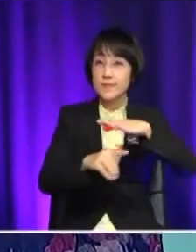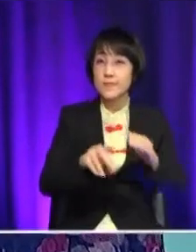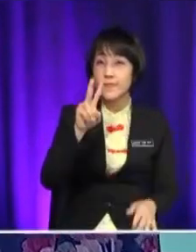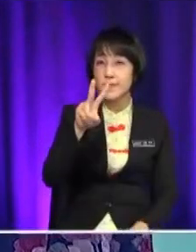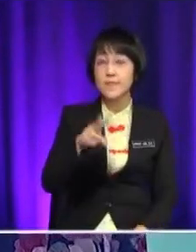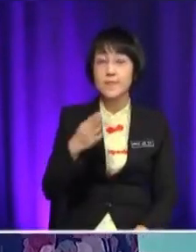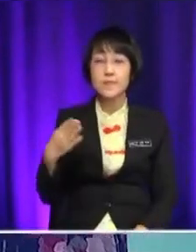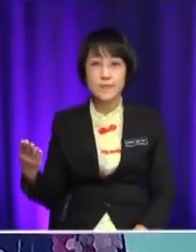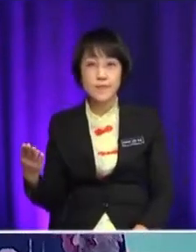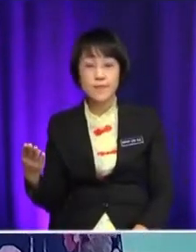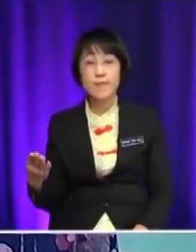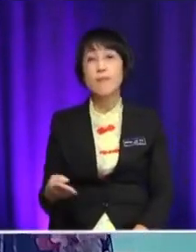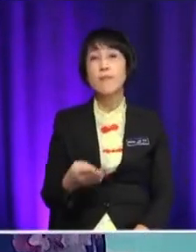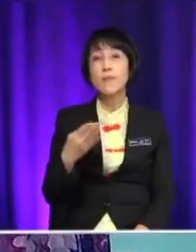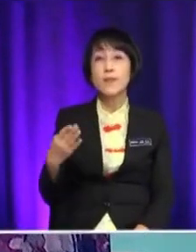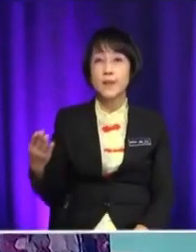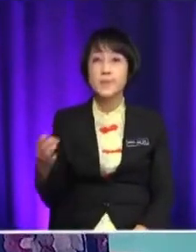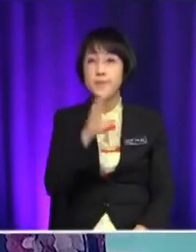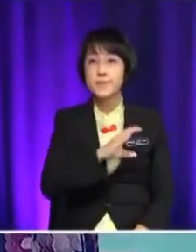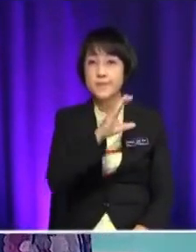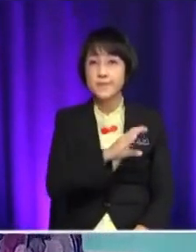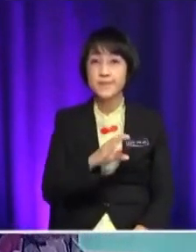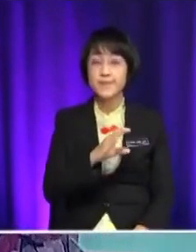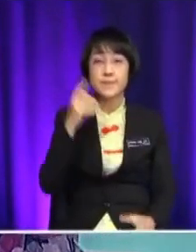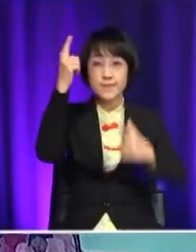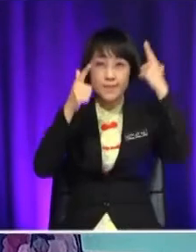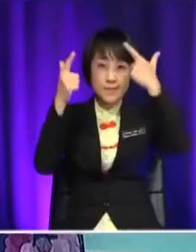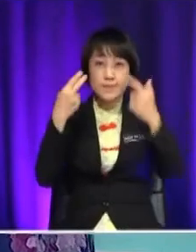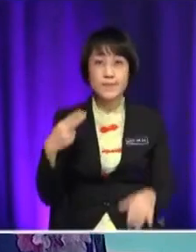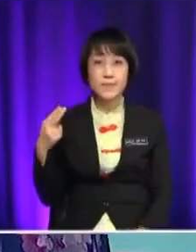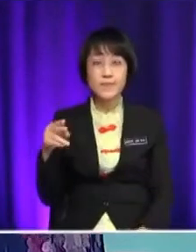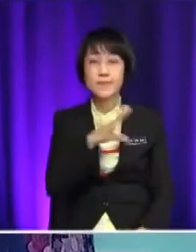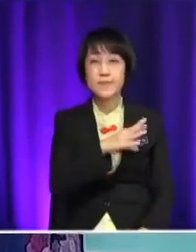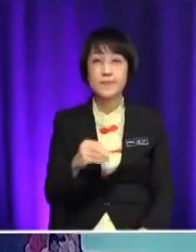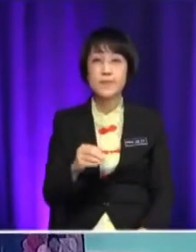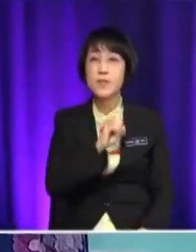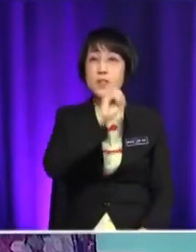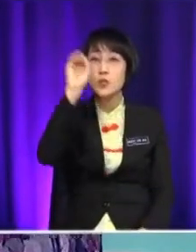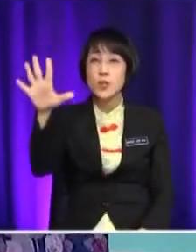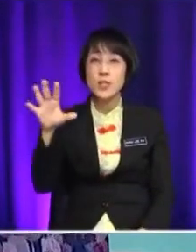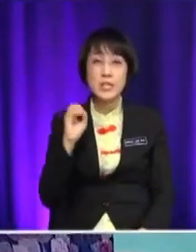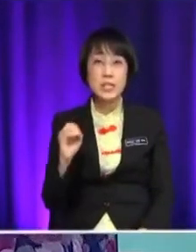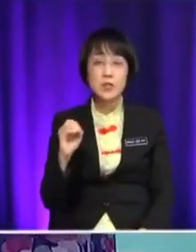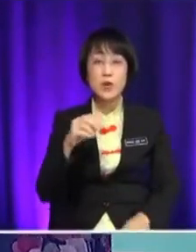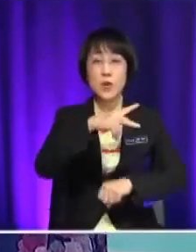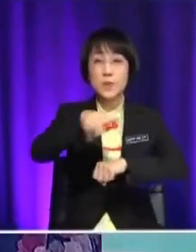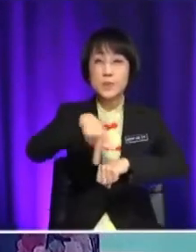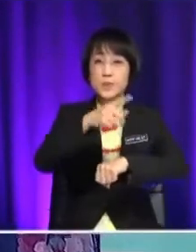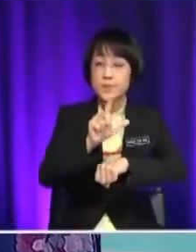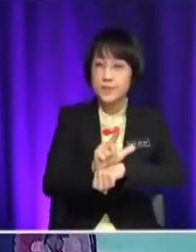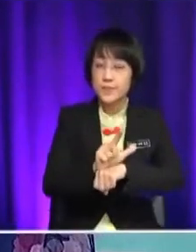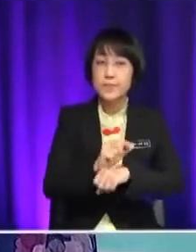pelancong hijau dan juga trash hero Langkawi. Tengok bagaimana murid mengaplikasikan elemen komunikasi lisan